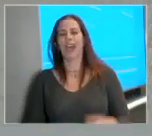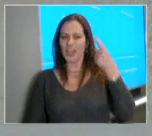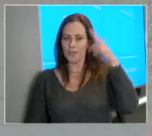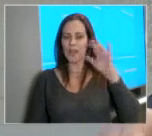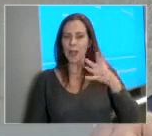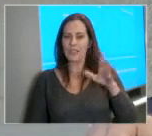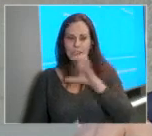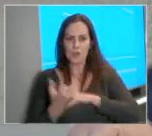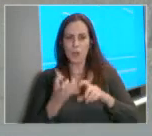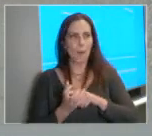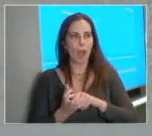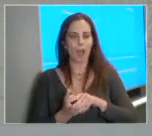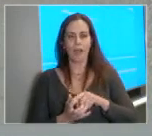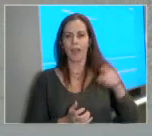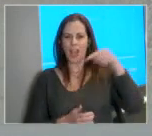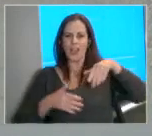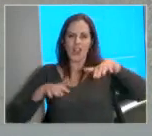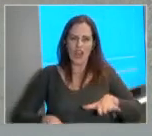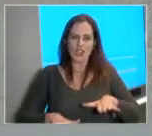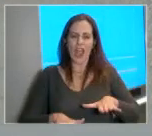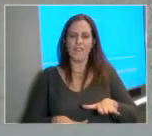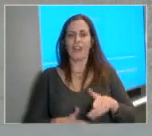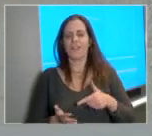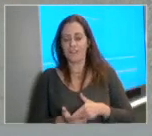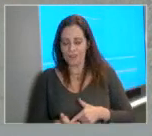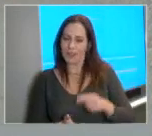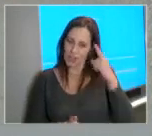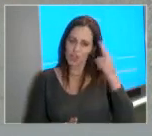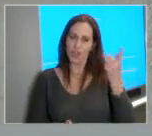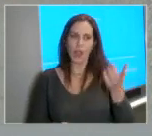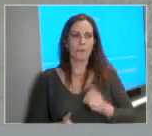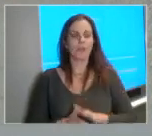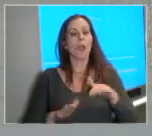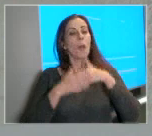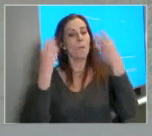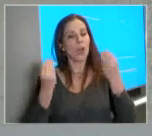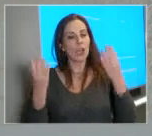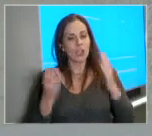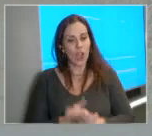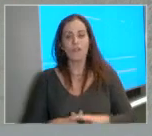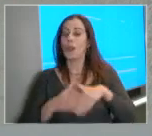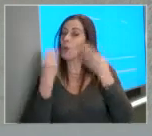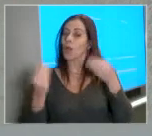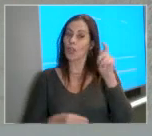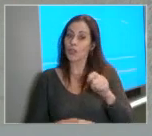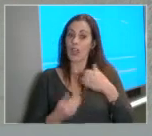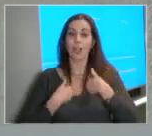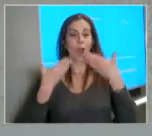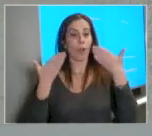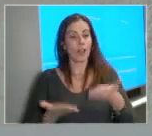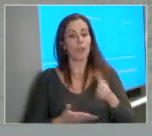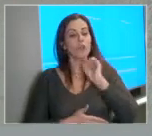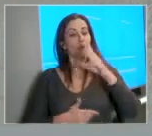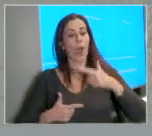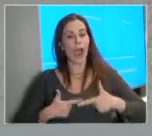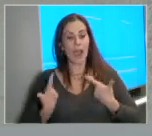לא יודעים כמה זה מסובך ללכת משם ולהתיישב על הכיסא, ואתם יודעים, לסדר אותו. בוקר טוב לכם. בוקר טוב, כנסת. אנחנו כאן